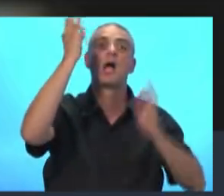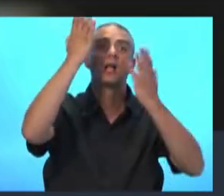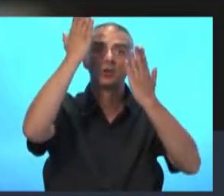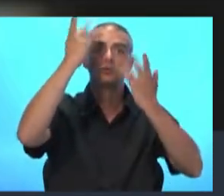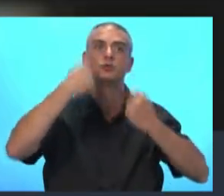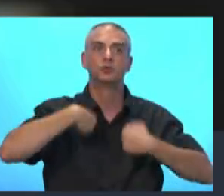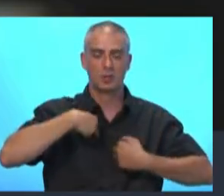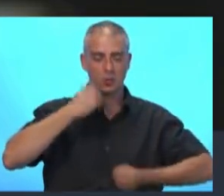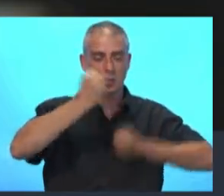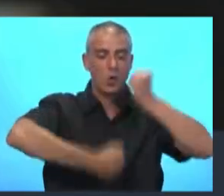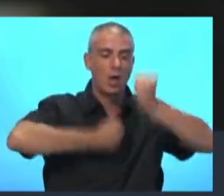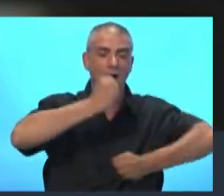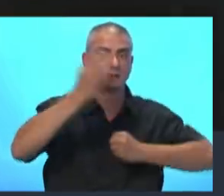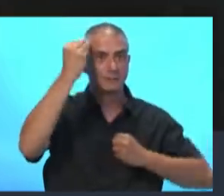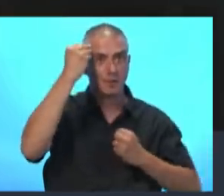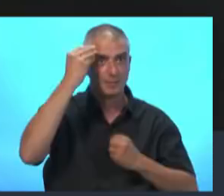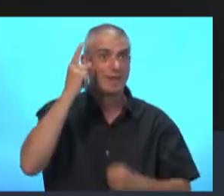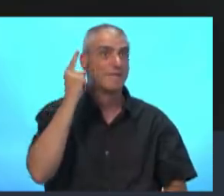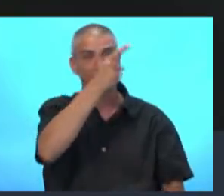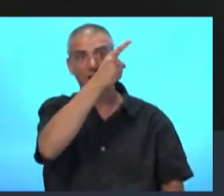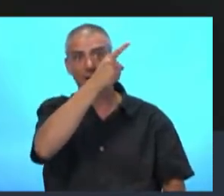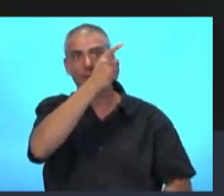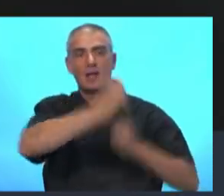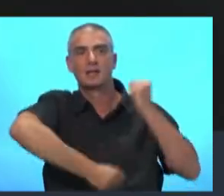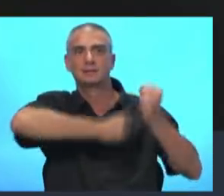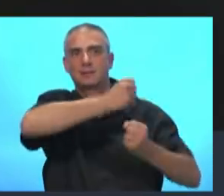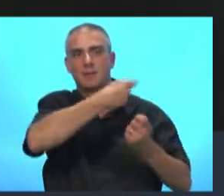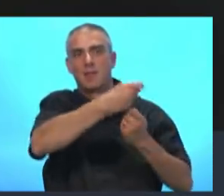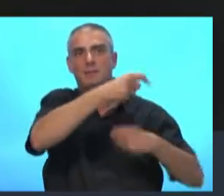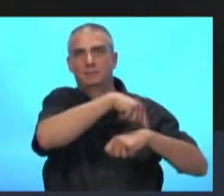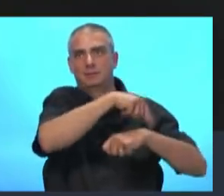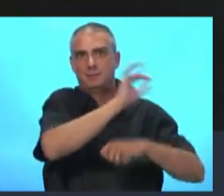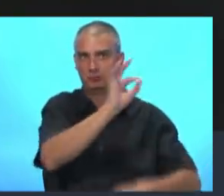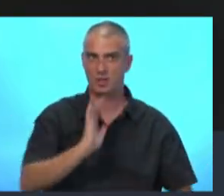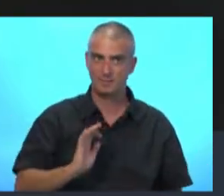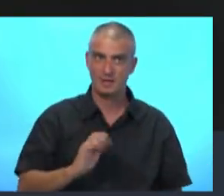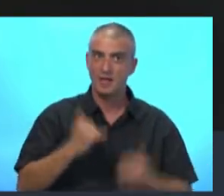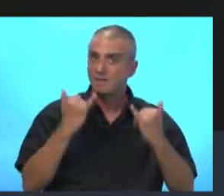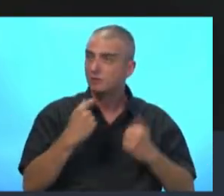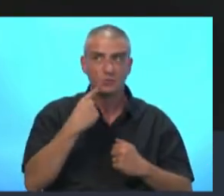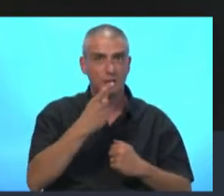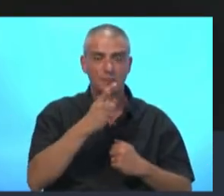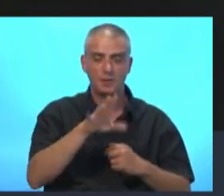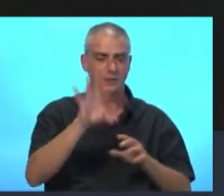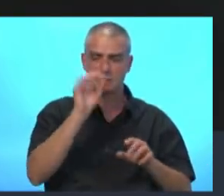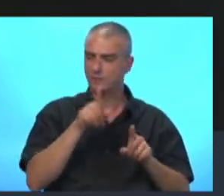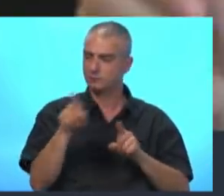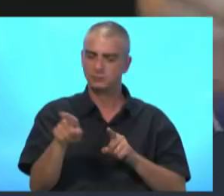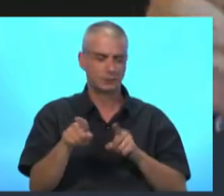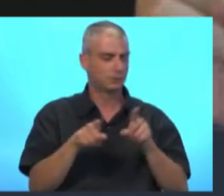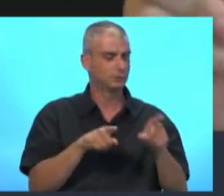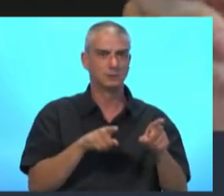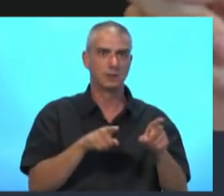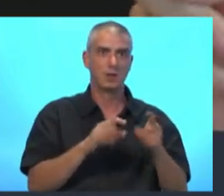שאנו רצים לבית המדרש, והם, הם, רצים לבאר שחת. ועכשיו אומרים לך, לך תבחר.